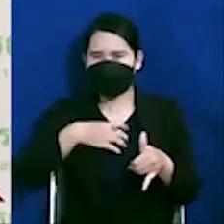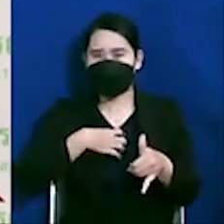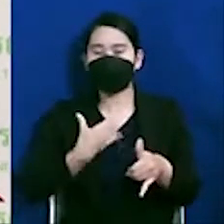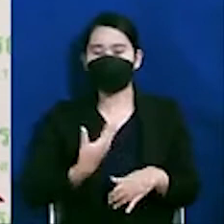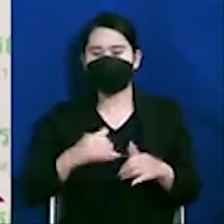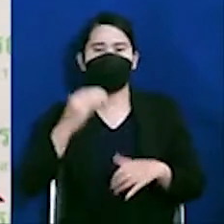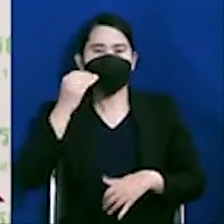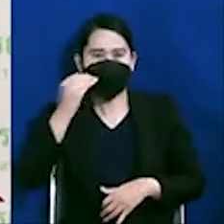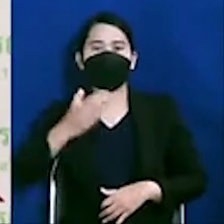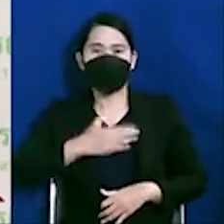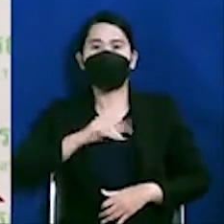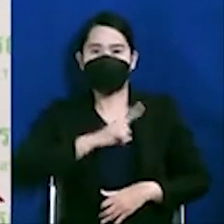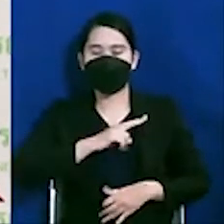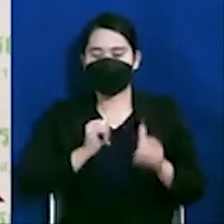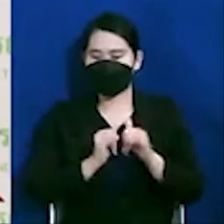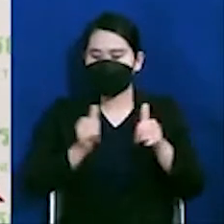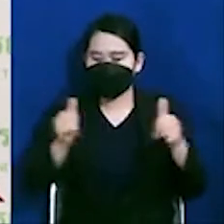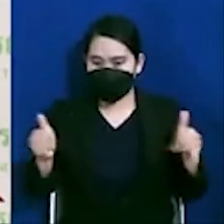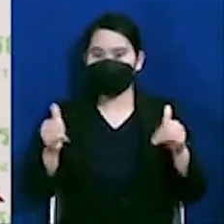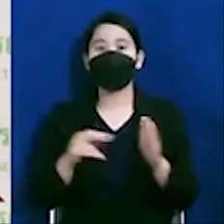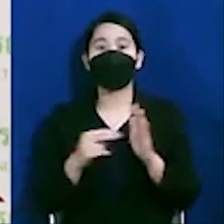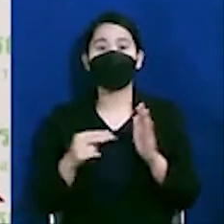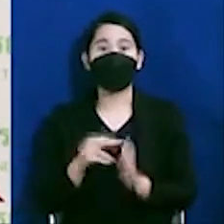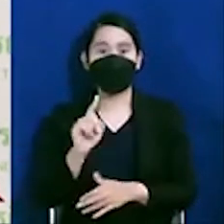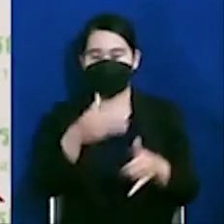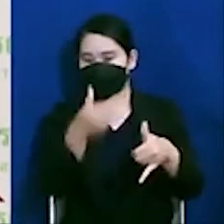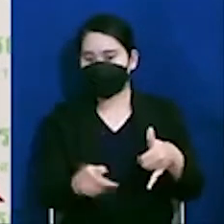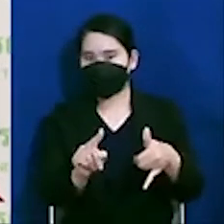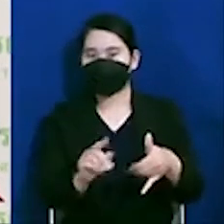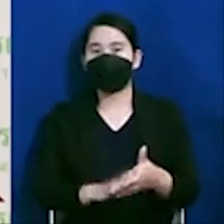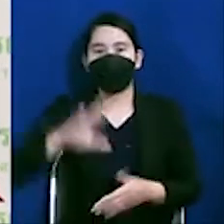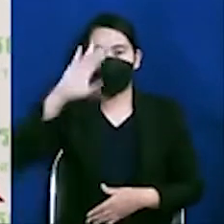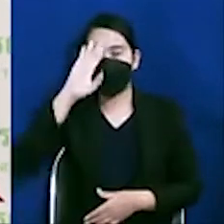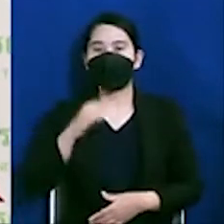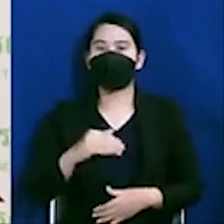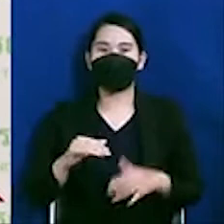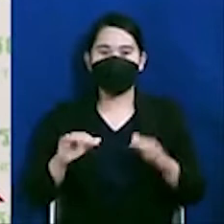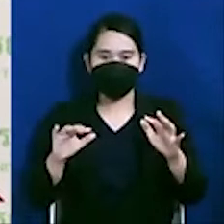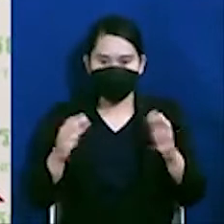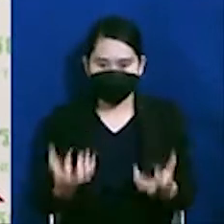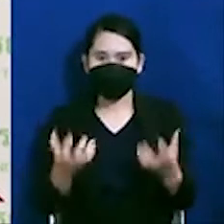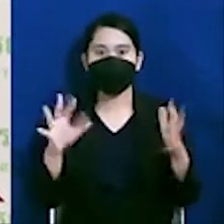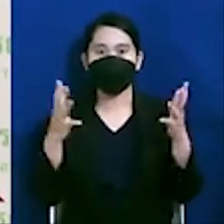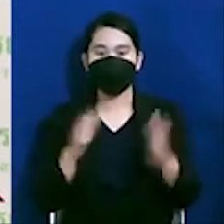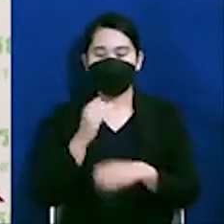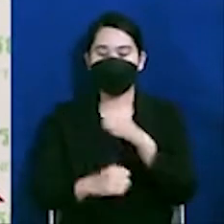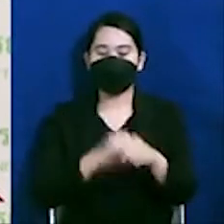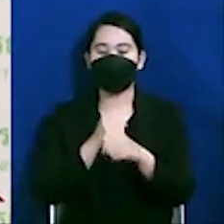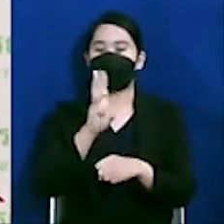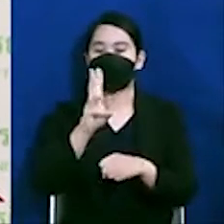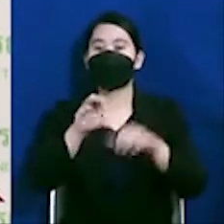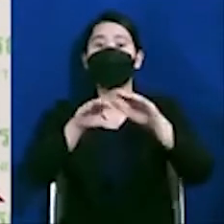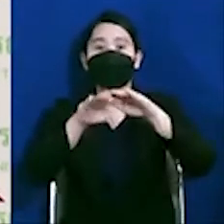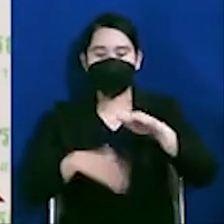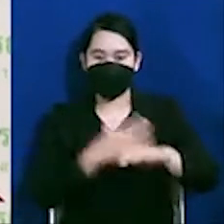ที่บ้านนะครับคุณสมบัติที่กำหนดไว้ก็คือไม่มีอาการนะครับอายุไม่เกิน 60ปีแข็งแรงดีครับ